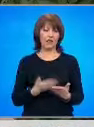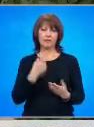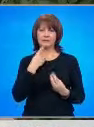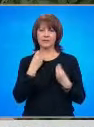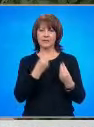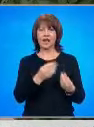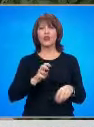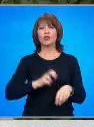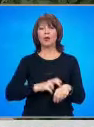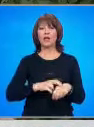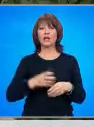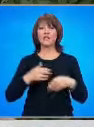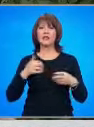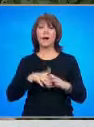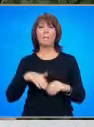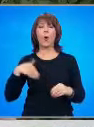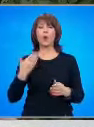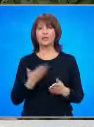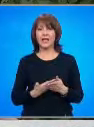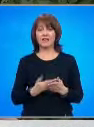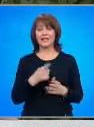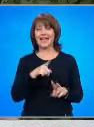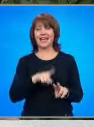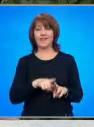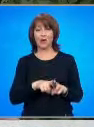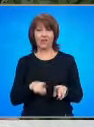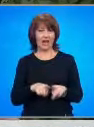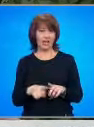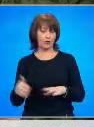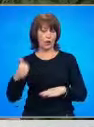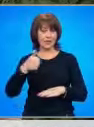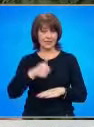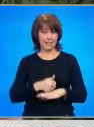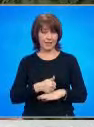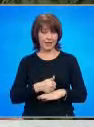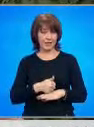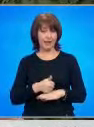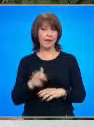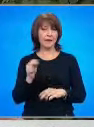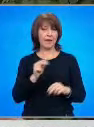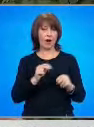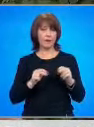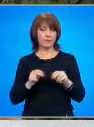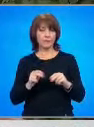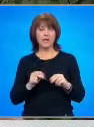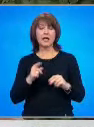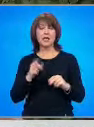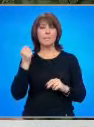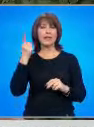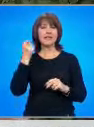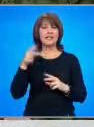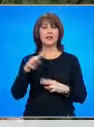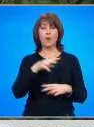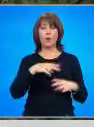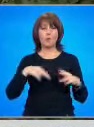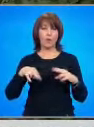предал доклад, с който искам оставката на господин Иванов, както като заместник-председател на Общинския съвет, така и като председател на Комисията по обществен